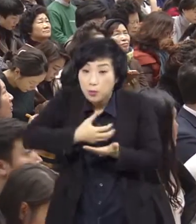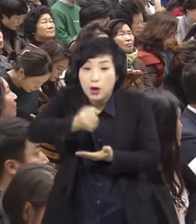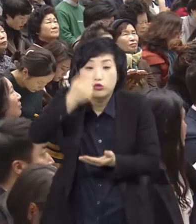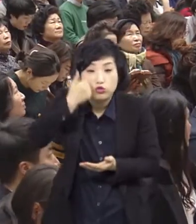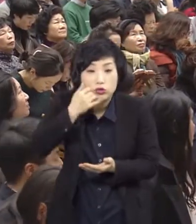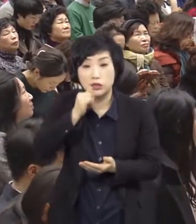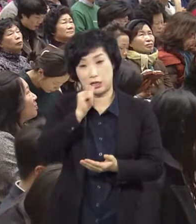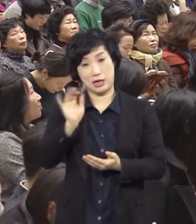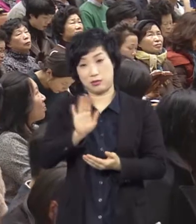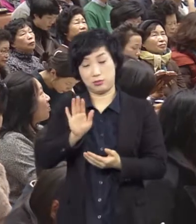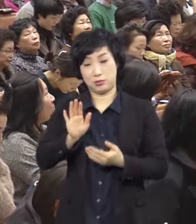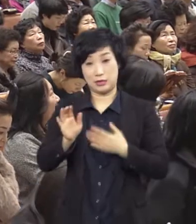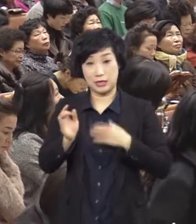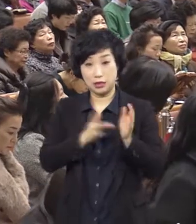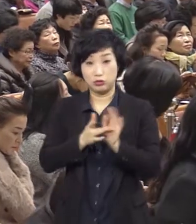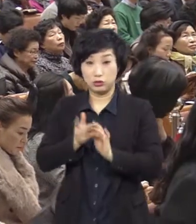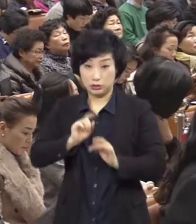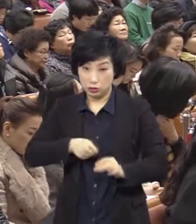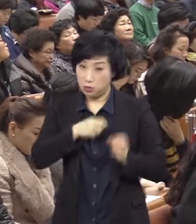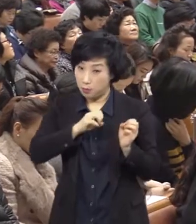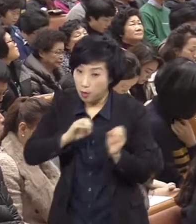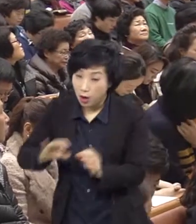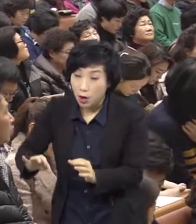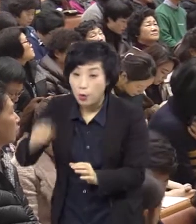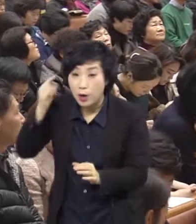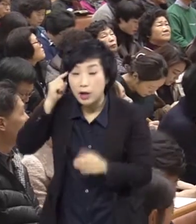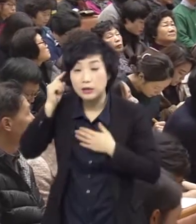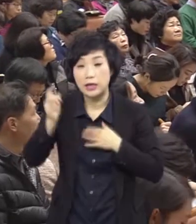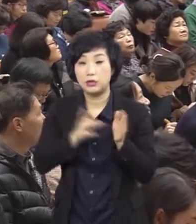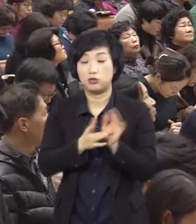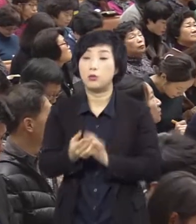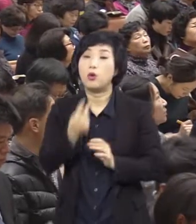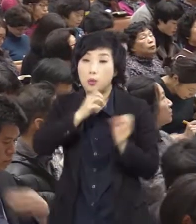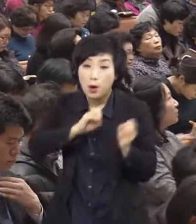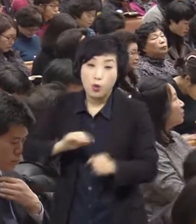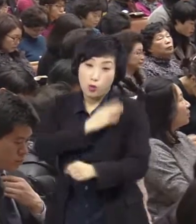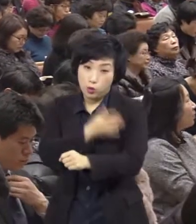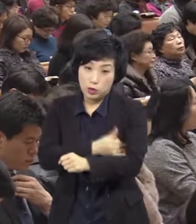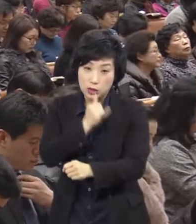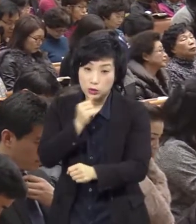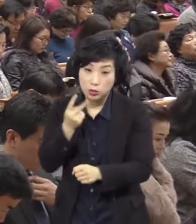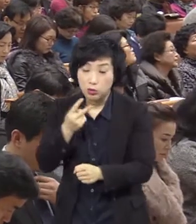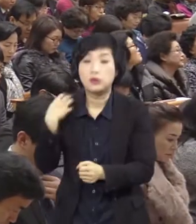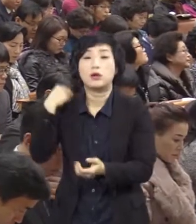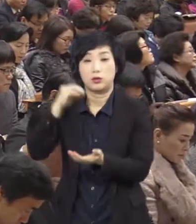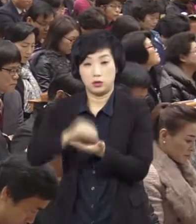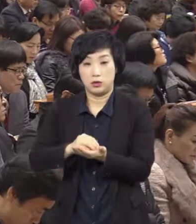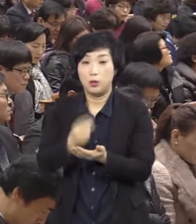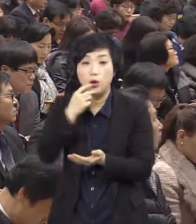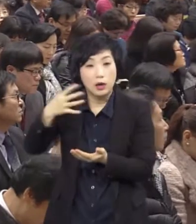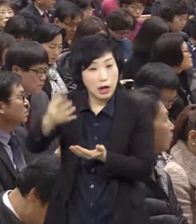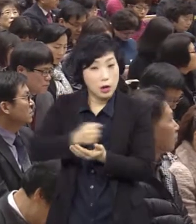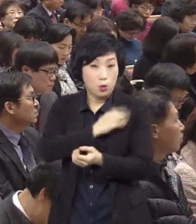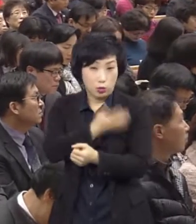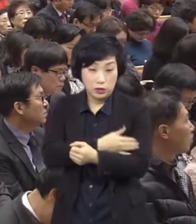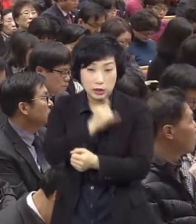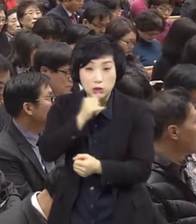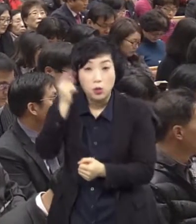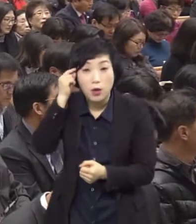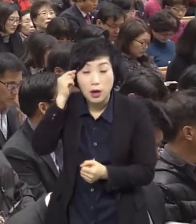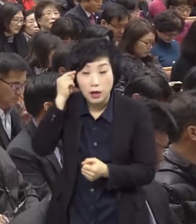아니라 내가 스스로 버리노라. 나는 버릴 권세도 있고 다시 얻을 권세도 있으니 이